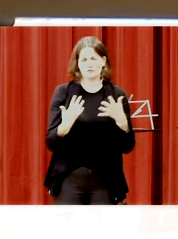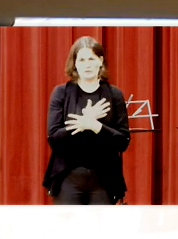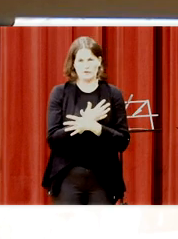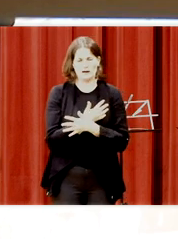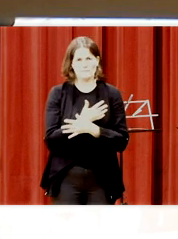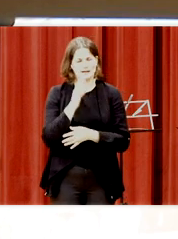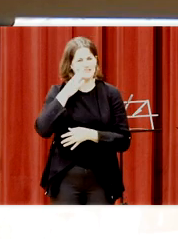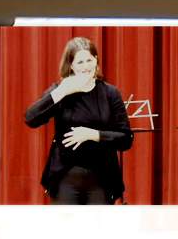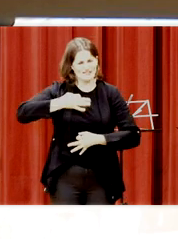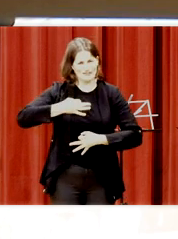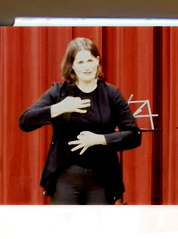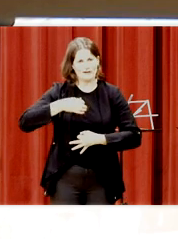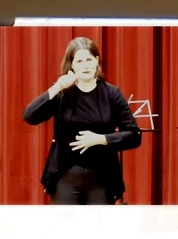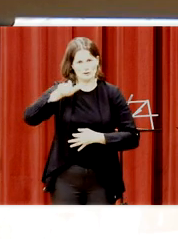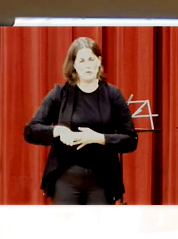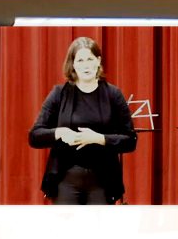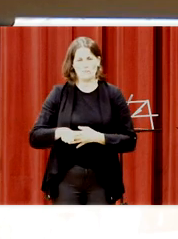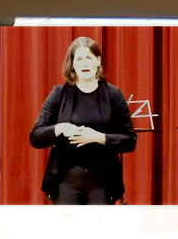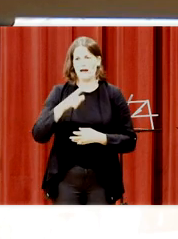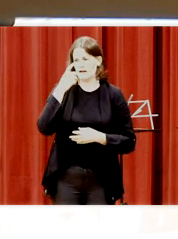artificial. D'acord?